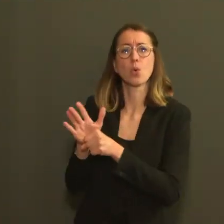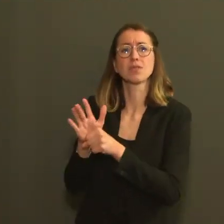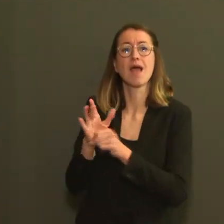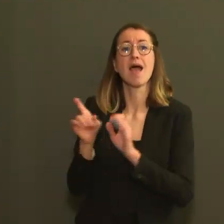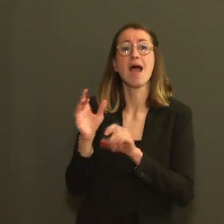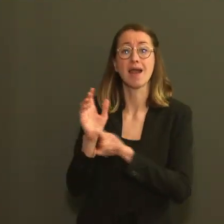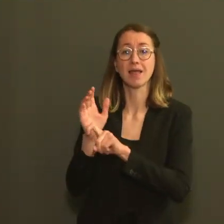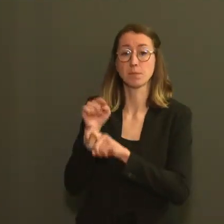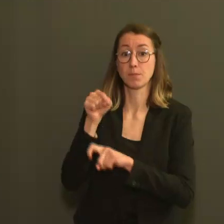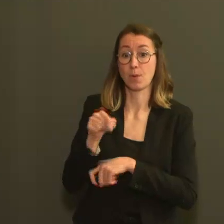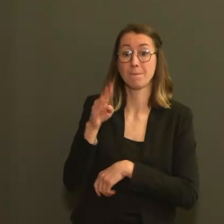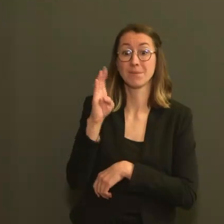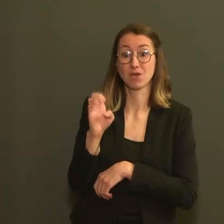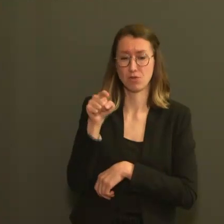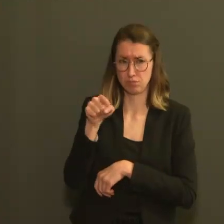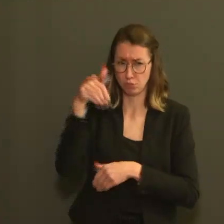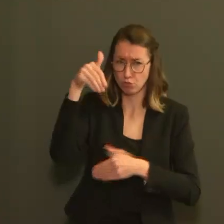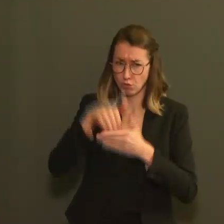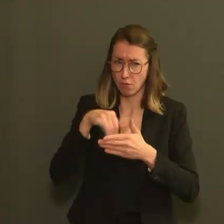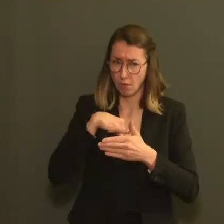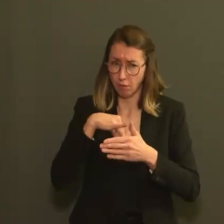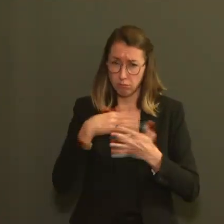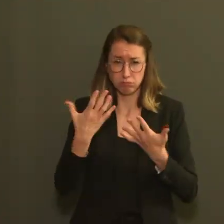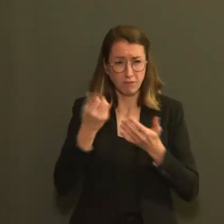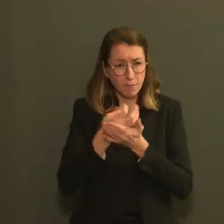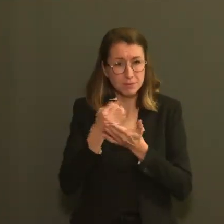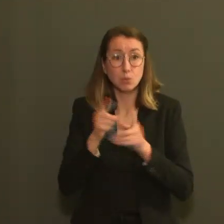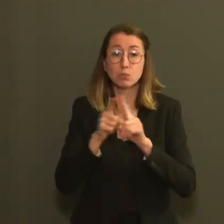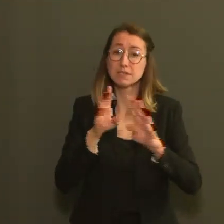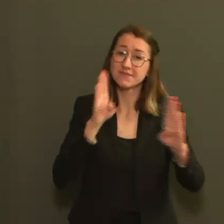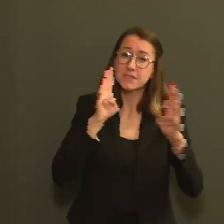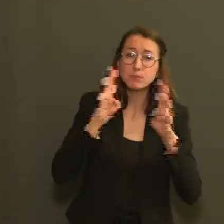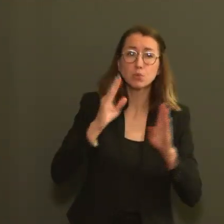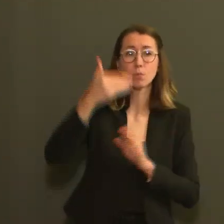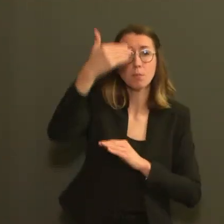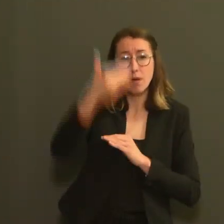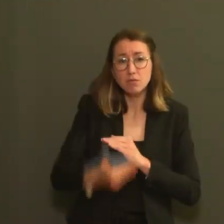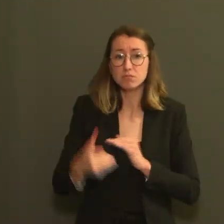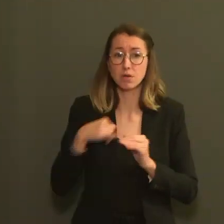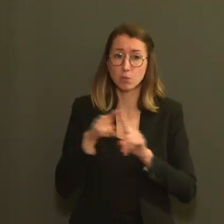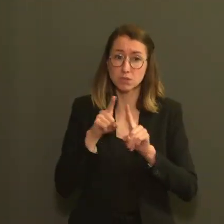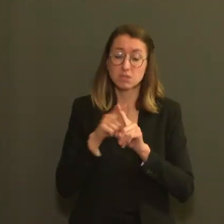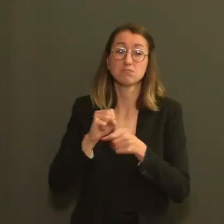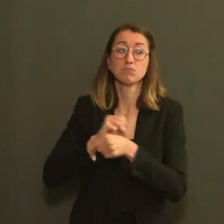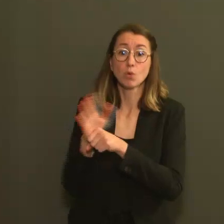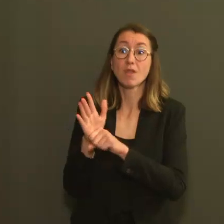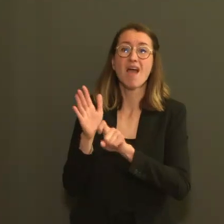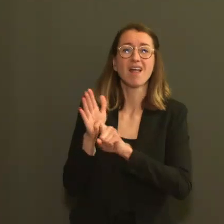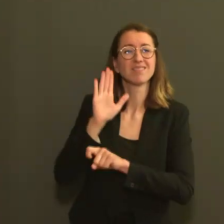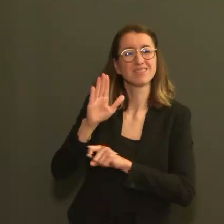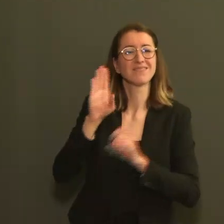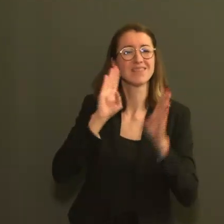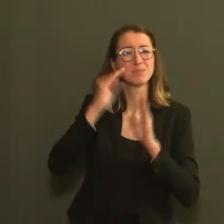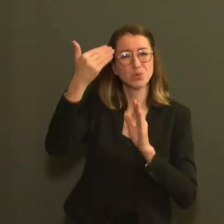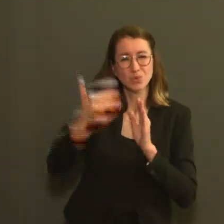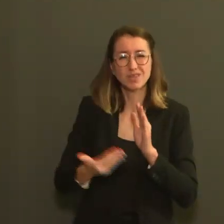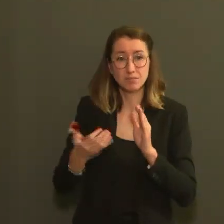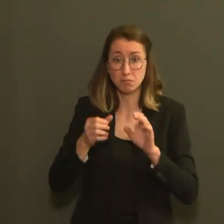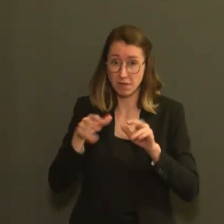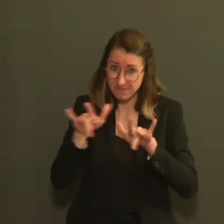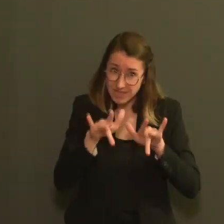page Facebook Coronalert et on mettra le lien en dessous de cette vidéo. Pour ceux qui ont l'app, pour ceux qui